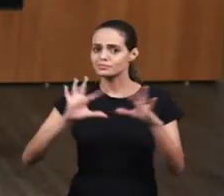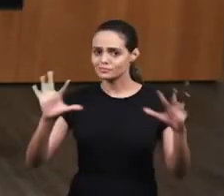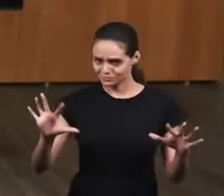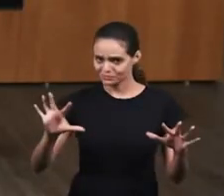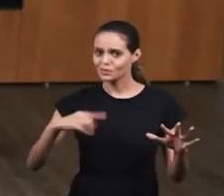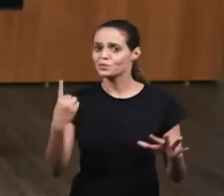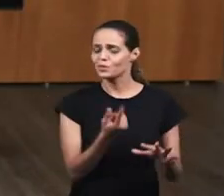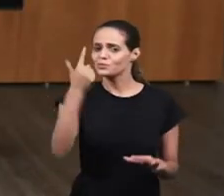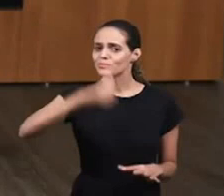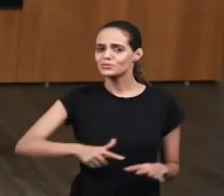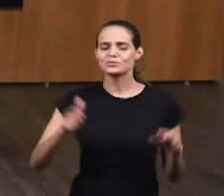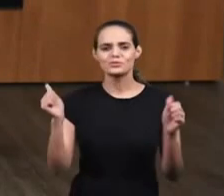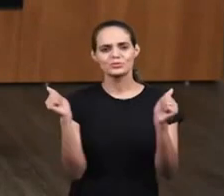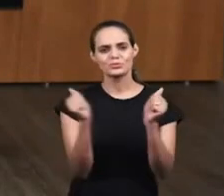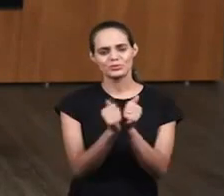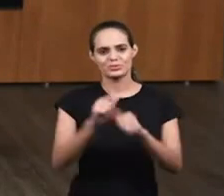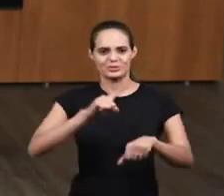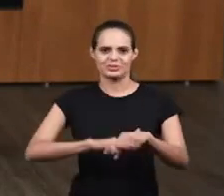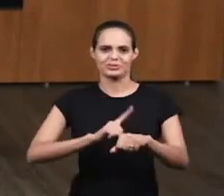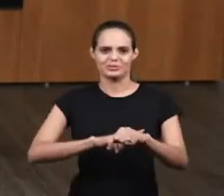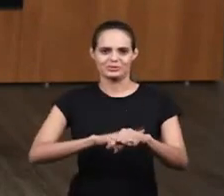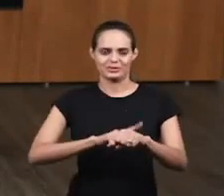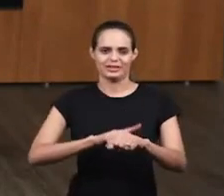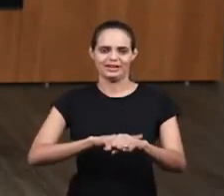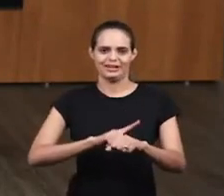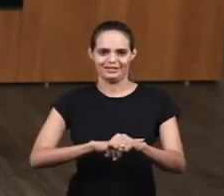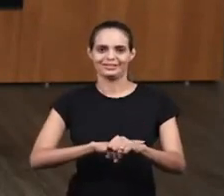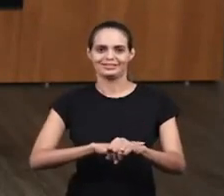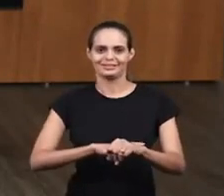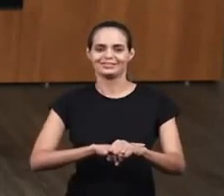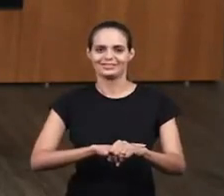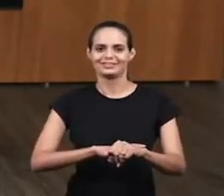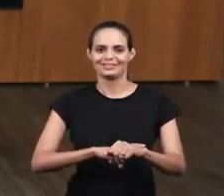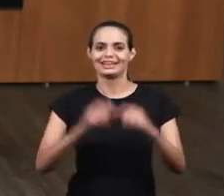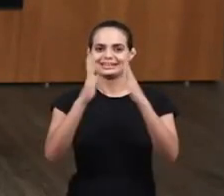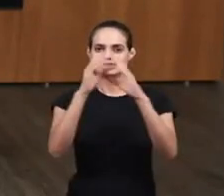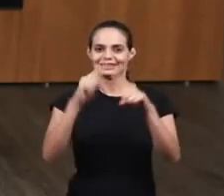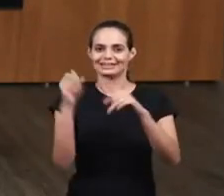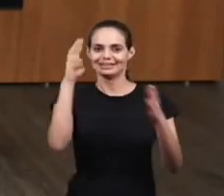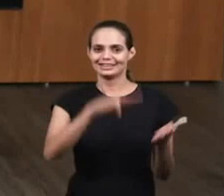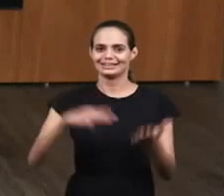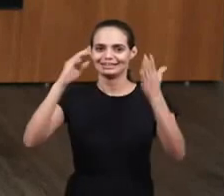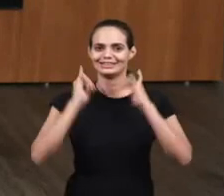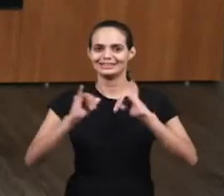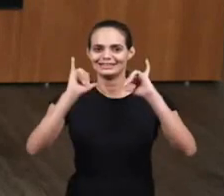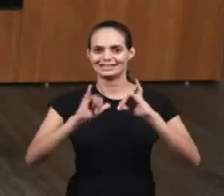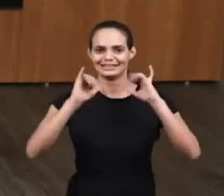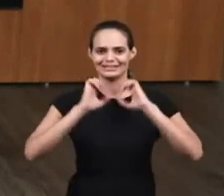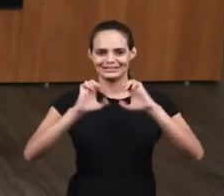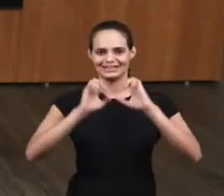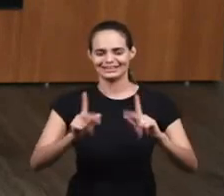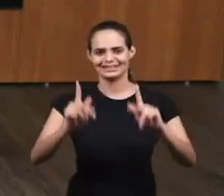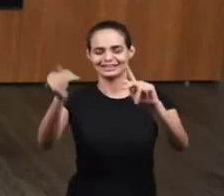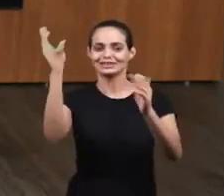wir es, wenn es der Herr erlaubt, wieder hier sein mit einer neuen Folge der christlichen Gemeinde Maranatha, Verkündigung des